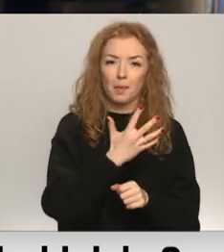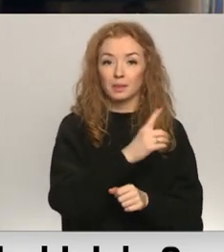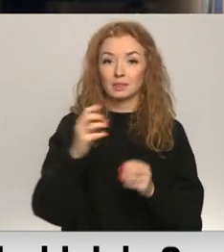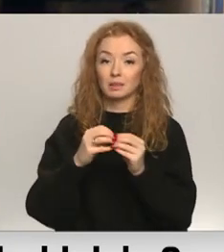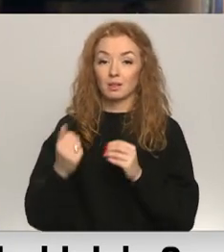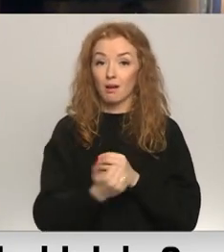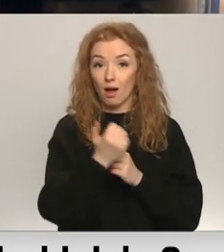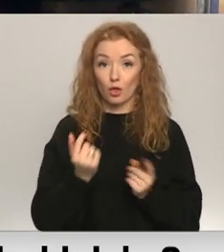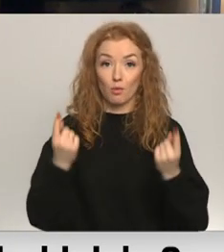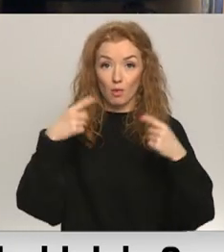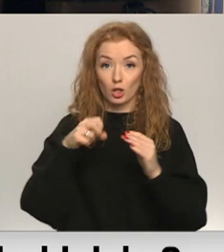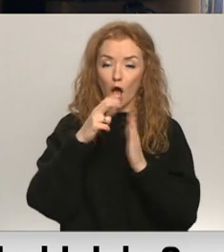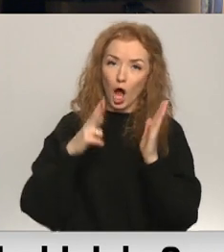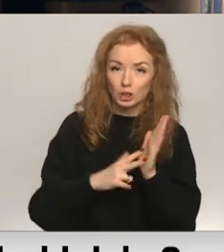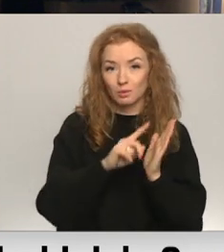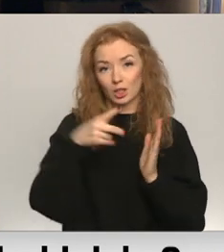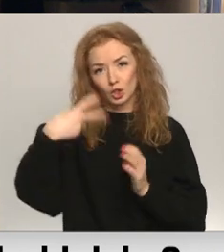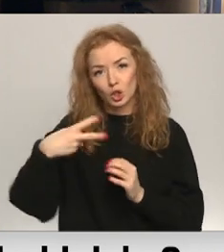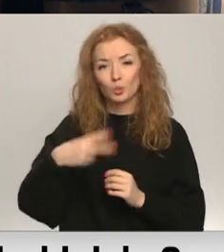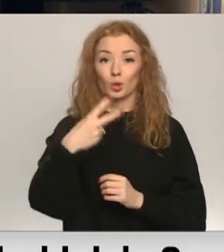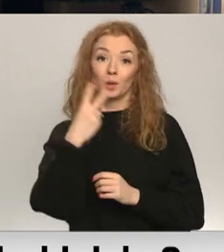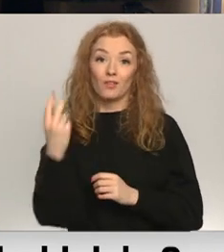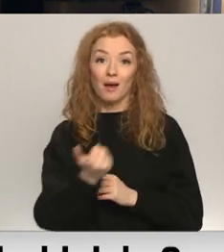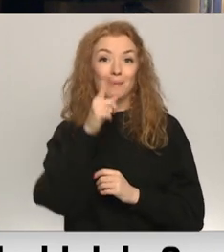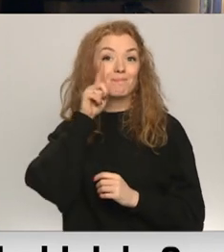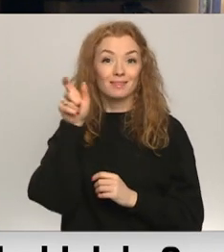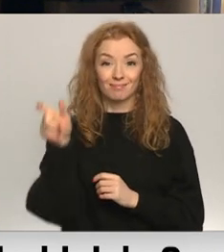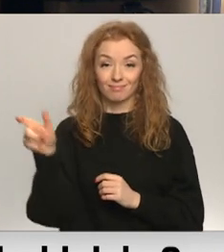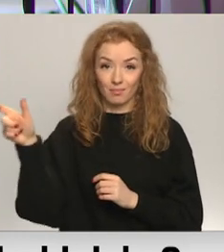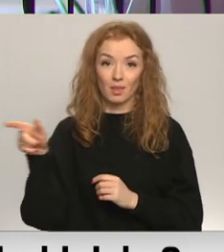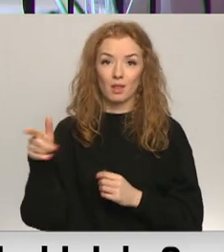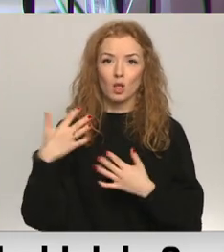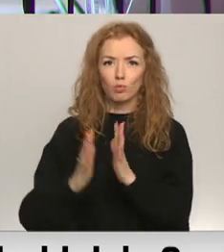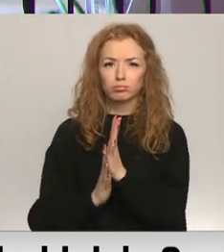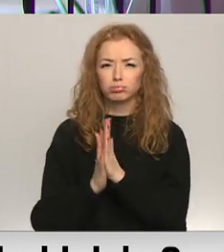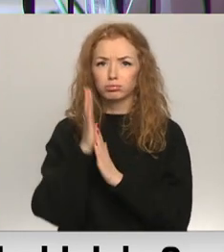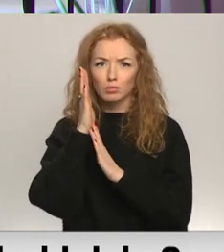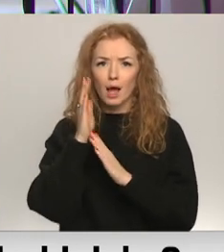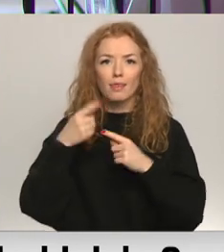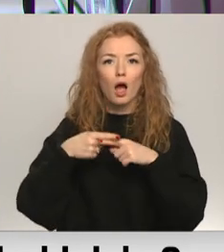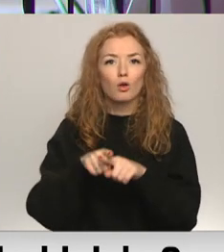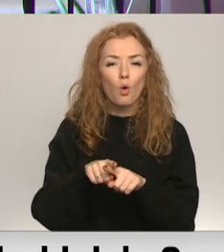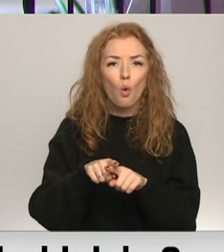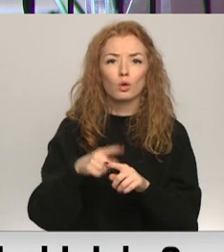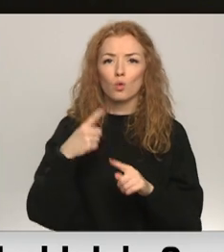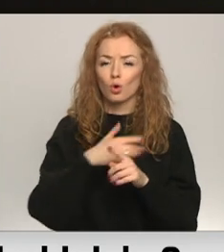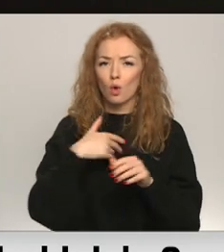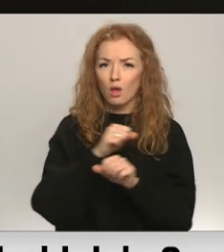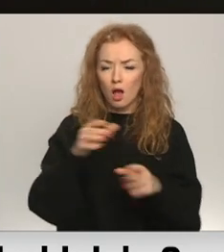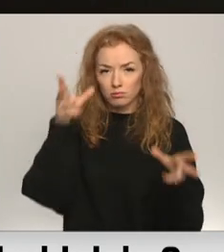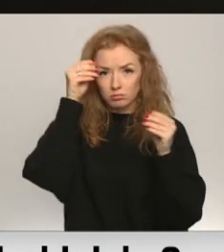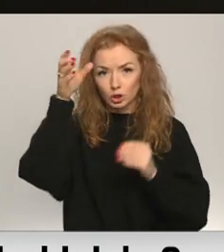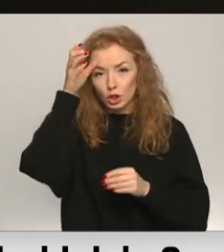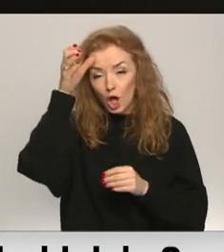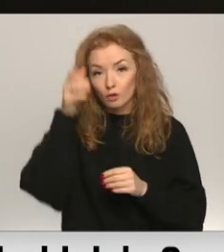gadus. Šobrīd 18, 20, 22 gadus sasniegušie darbinieki ir auguši tehnoloģiju laikmetā. Viņi ļoti ātri apgūst zināšanas